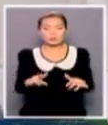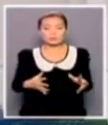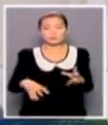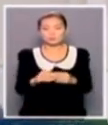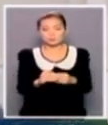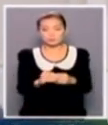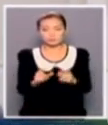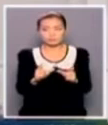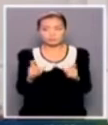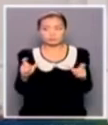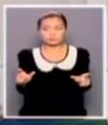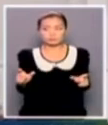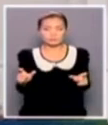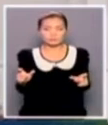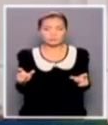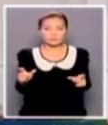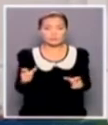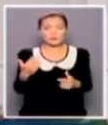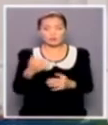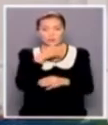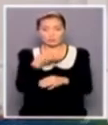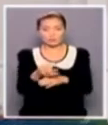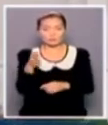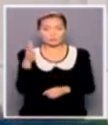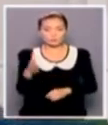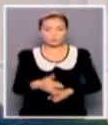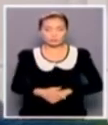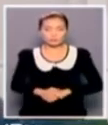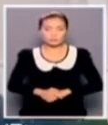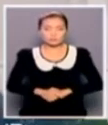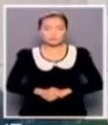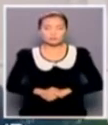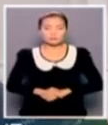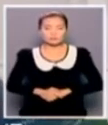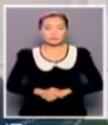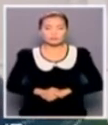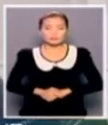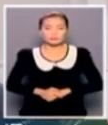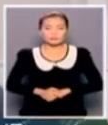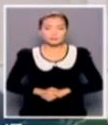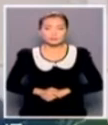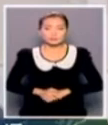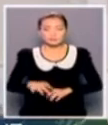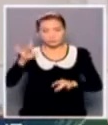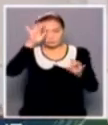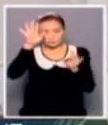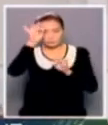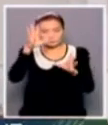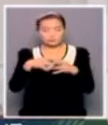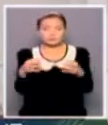бұл мектептің жаңағы балансында болады. Бұл негізінен біріншіден жаңағы аз қамтылған